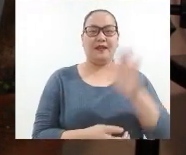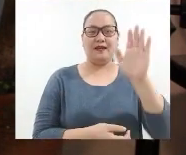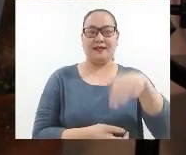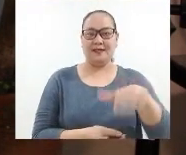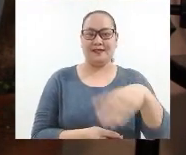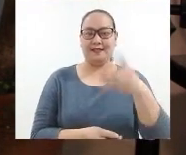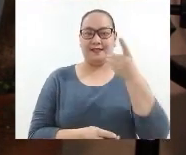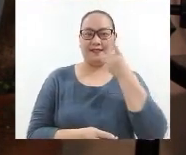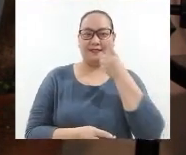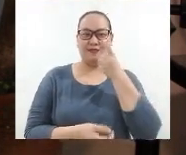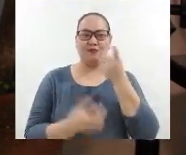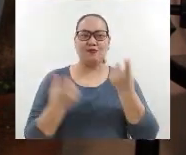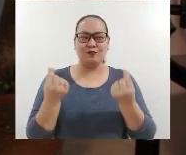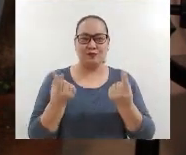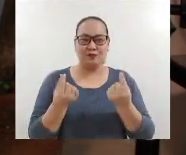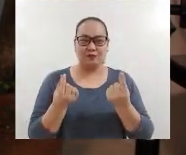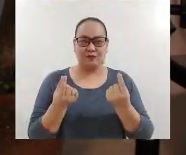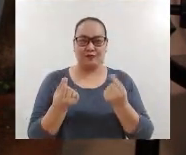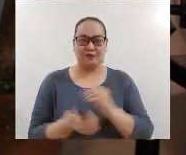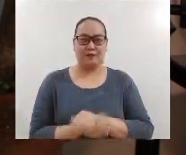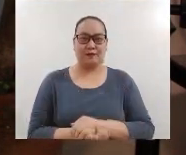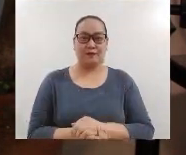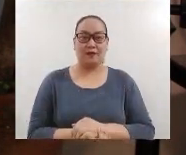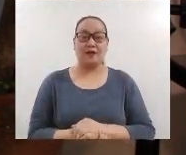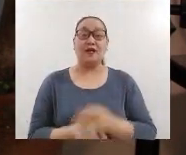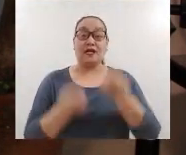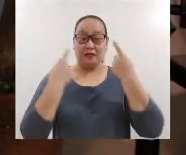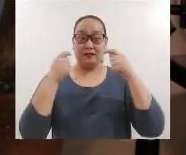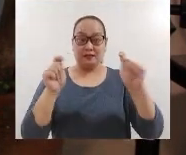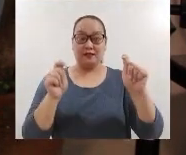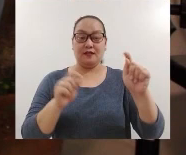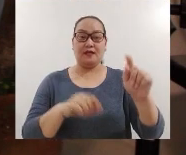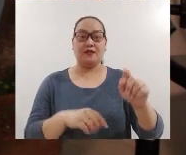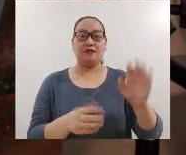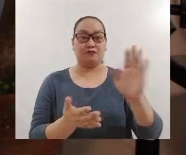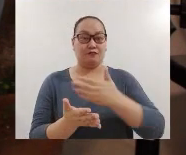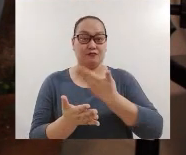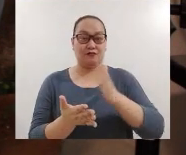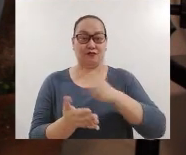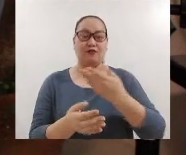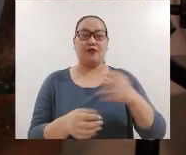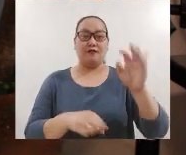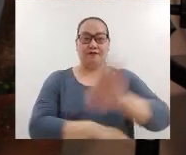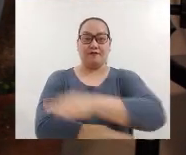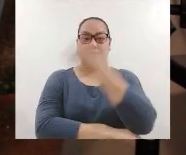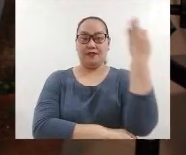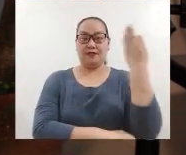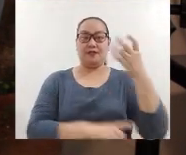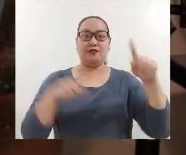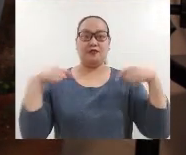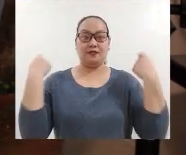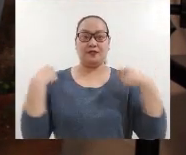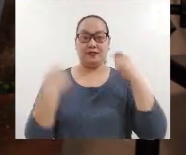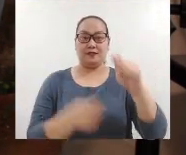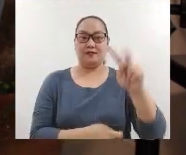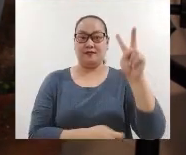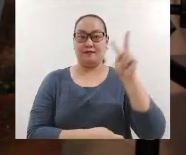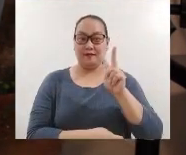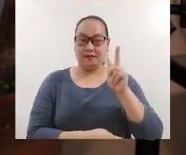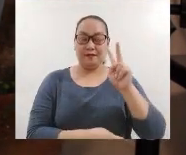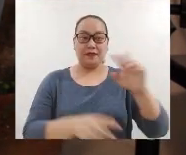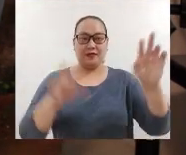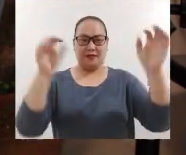Hey, Dino, what are you trying to do? Heto, sinusubukan kong tugtugin yung kanta sa Fernandino Teens TV. Nakaka-LSS kasi